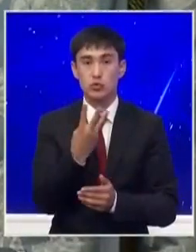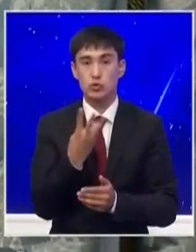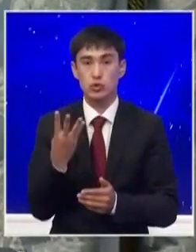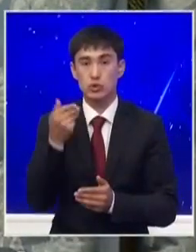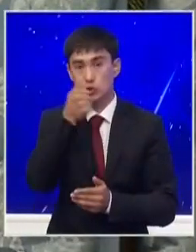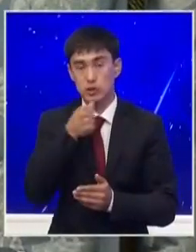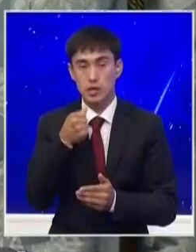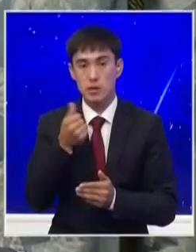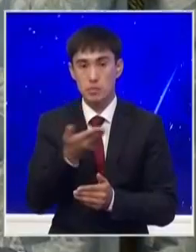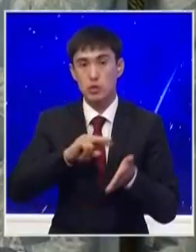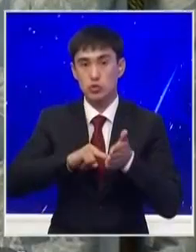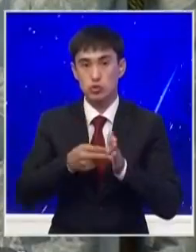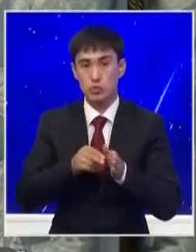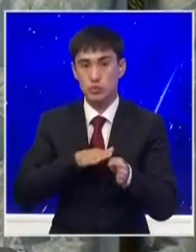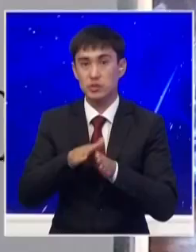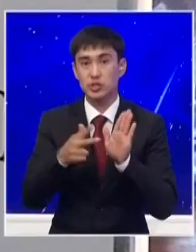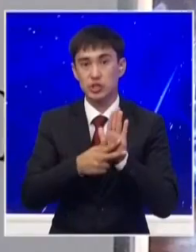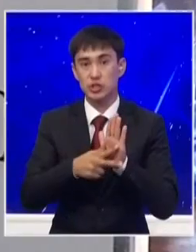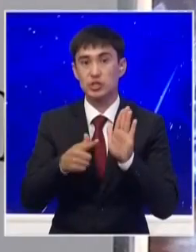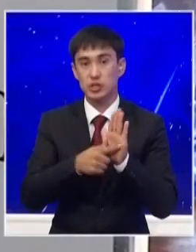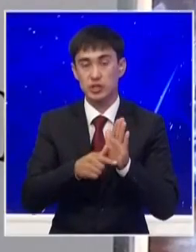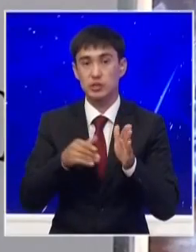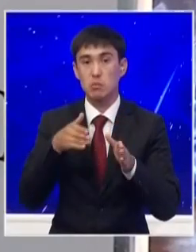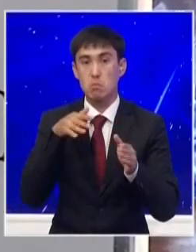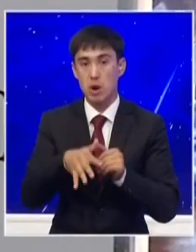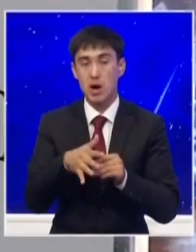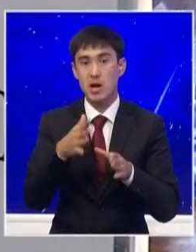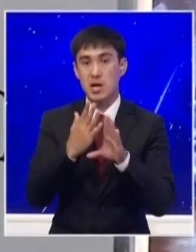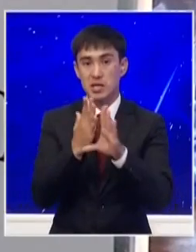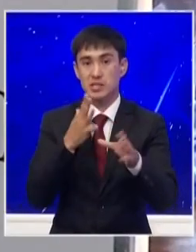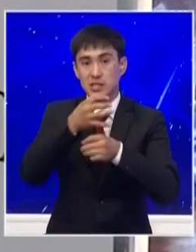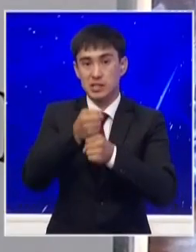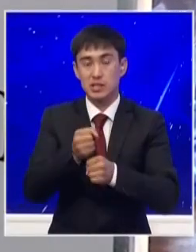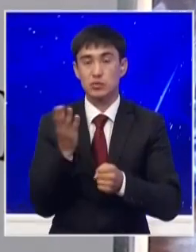ішінде менің жоспарым 7-8 мыңға мына кезекті қысқартып тастау керек.